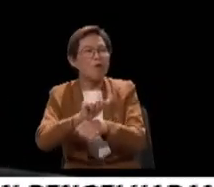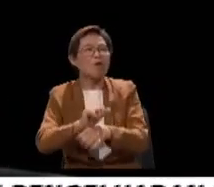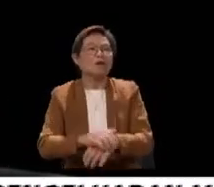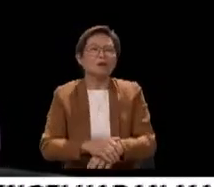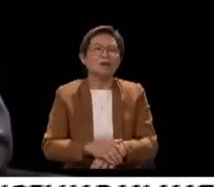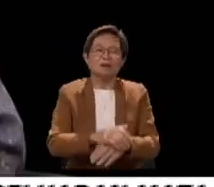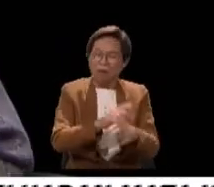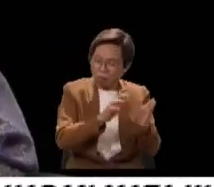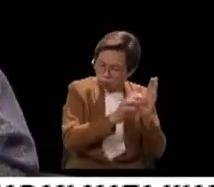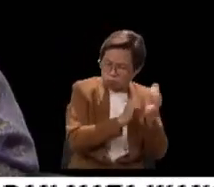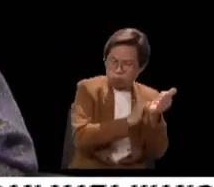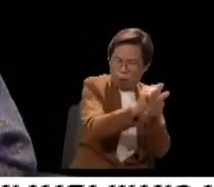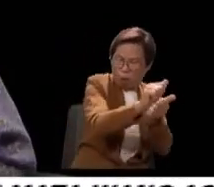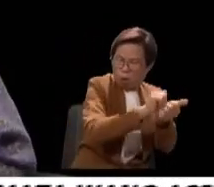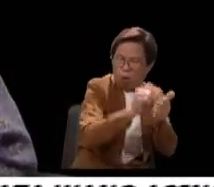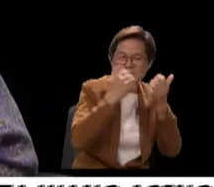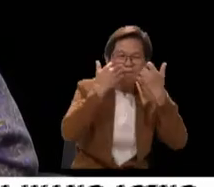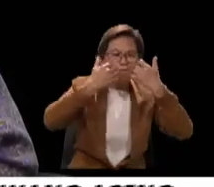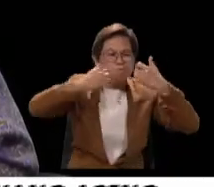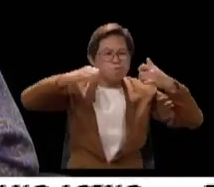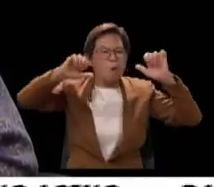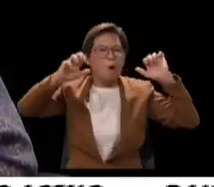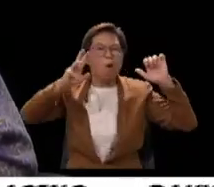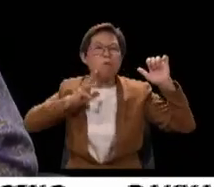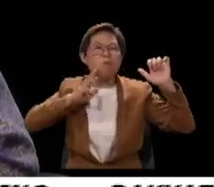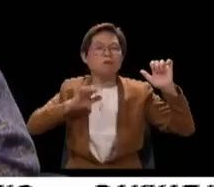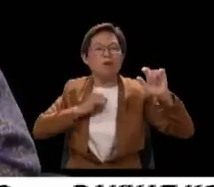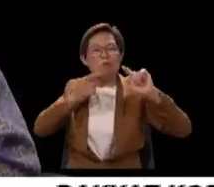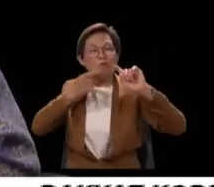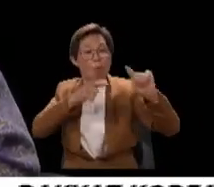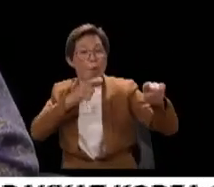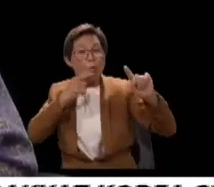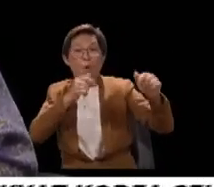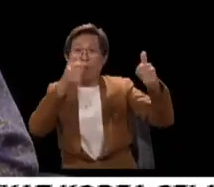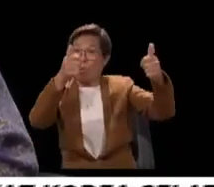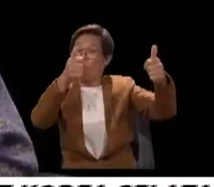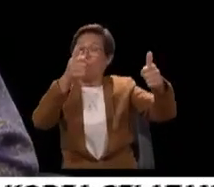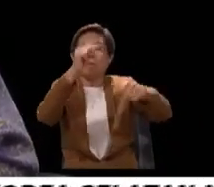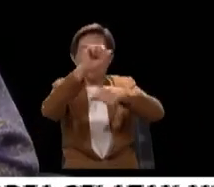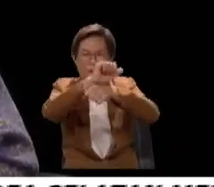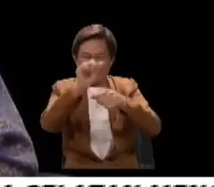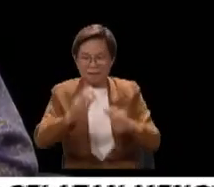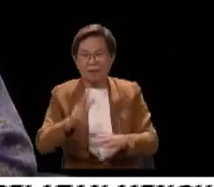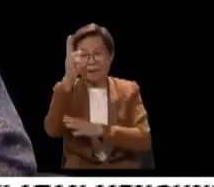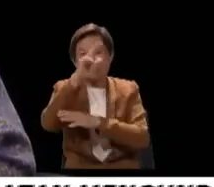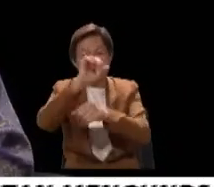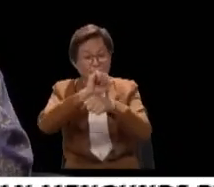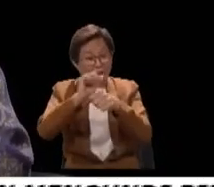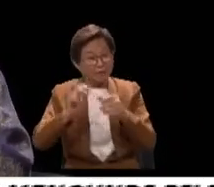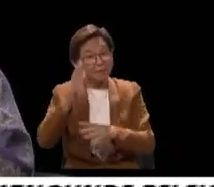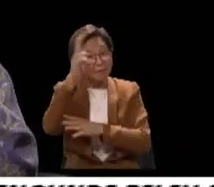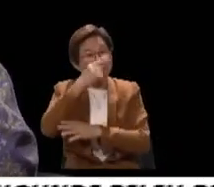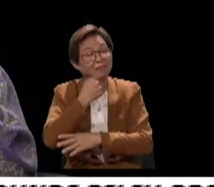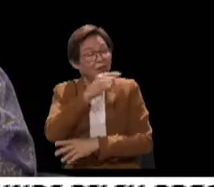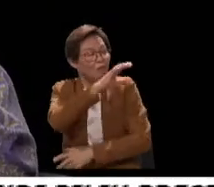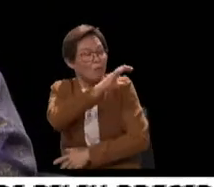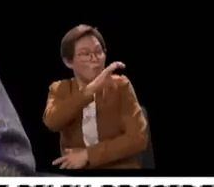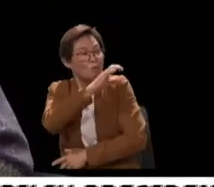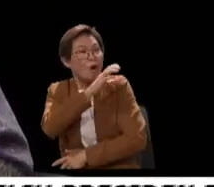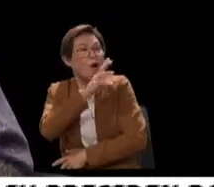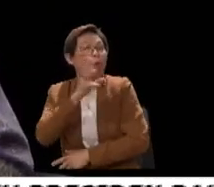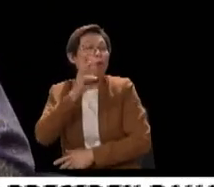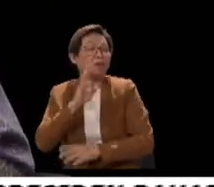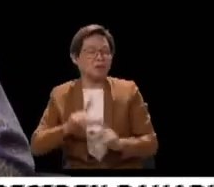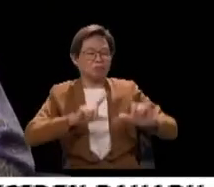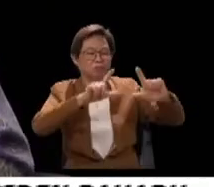no dia qualified women and and saya dapat respons yang baik Dar ipada kakitangan kerajaan yang mengatakan chairman-chairman wanita yang saya